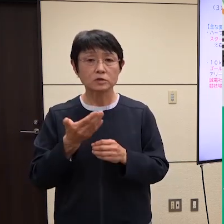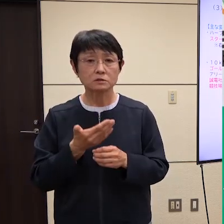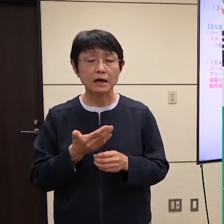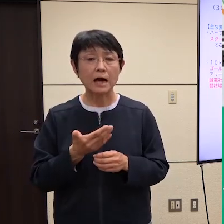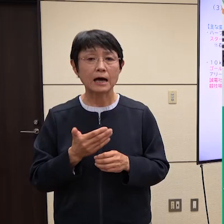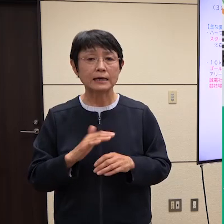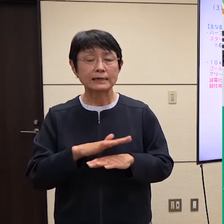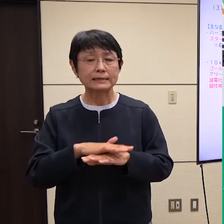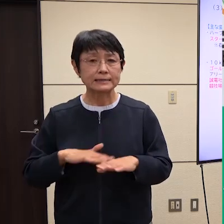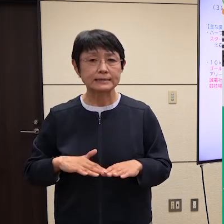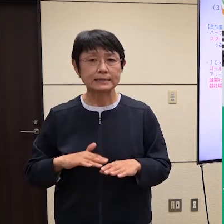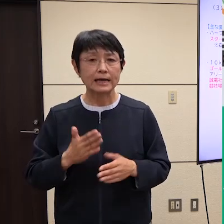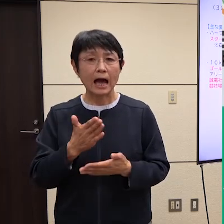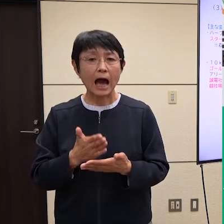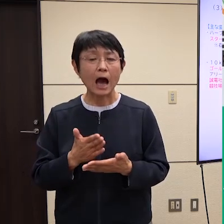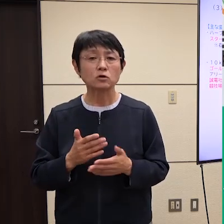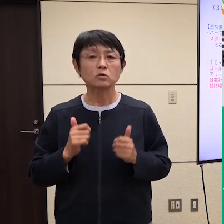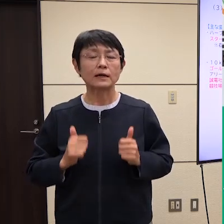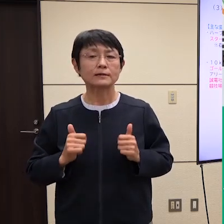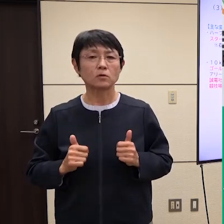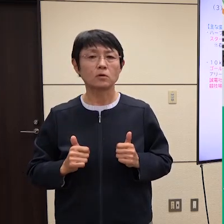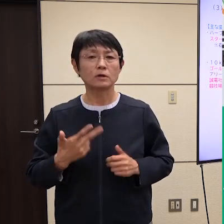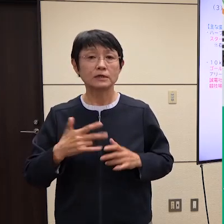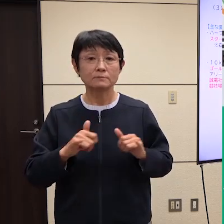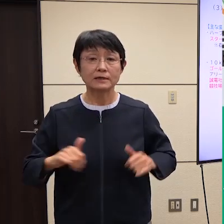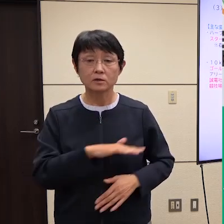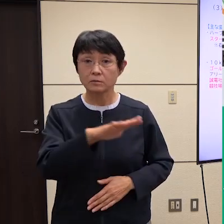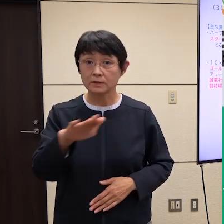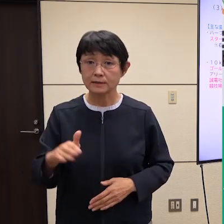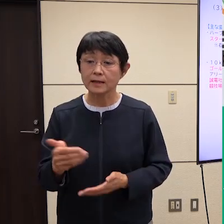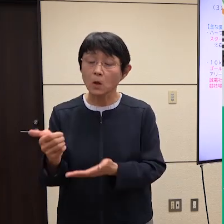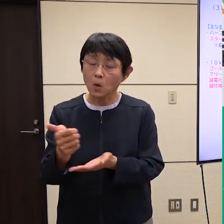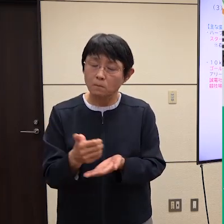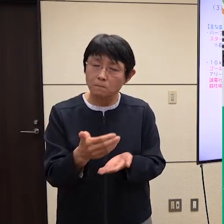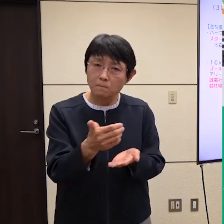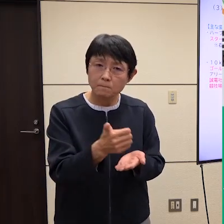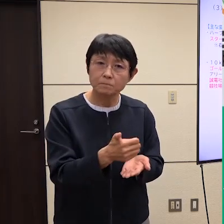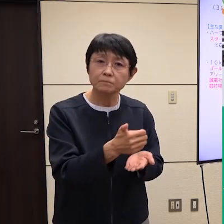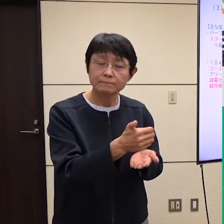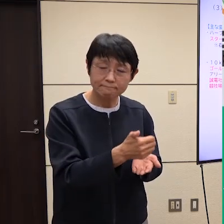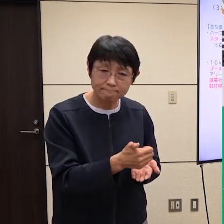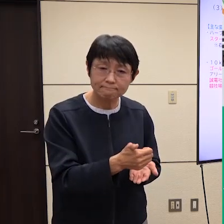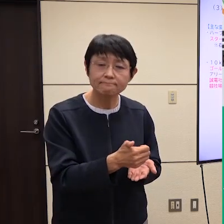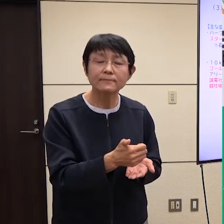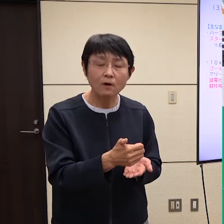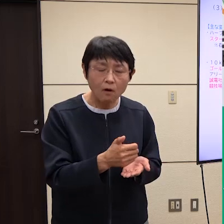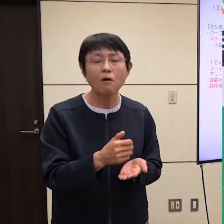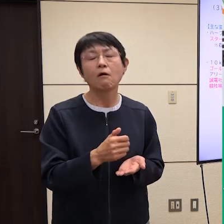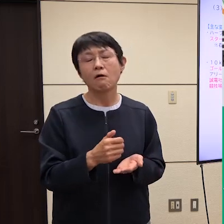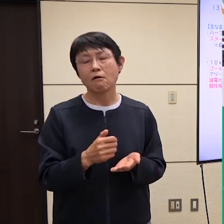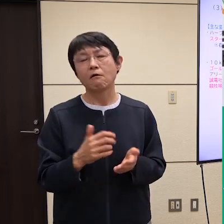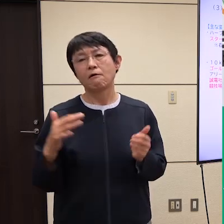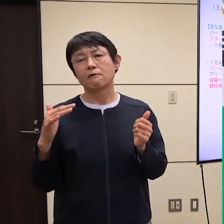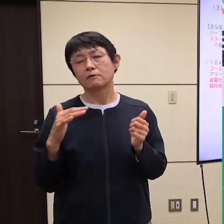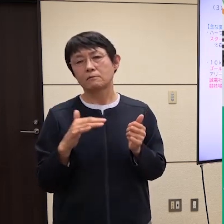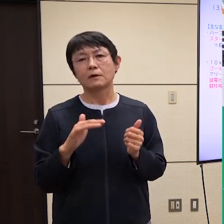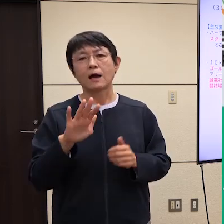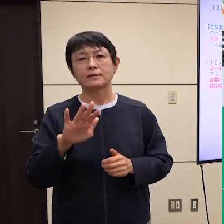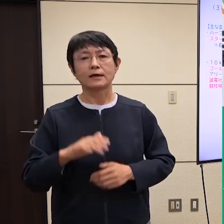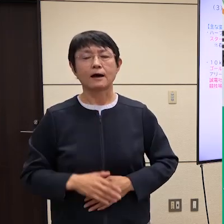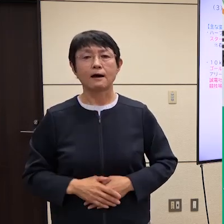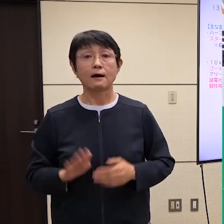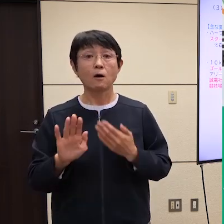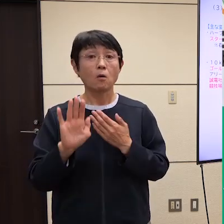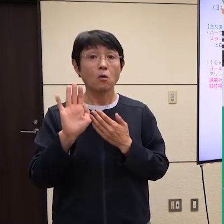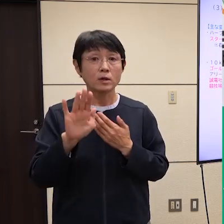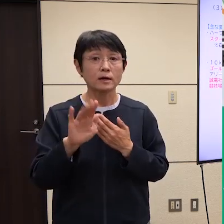ハーフマラソン、市民の皆さんのおもてなしが手厚いということで大変好評いただきました。これはこれからもこ